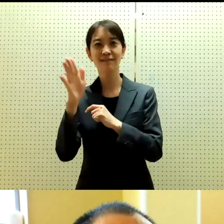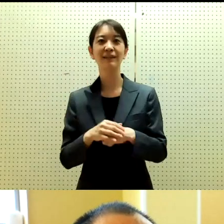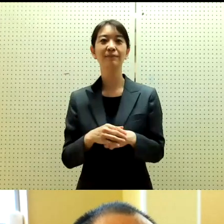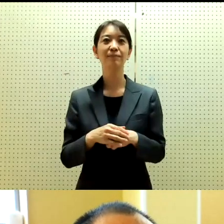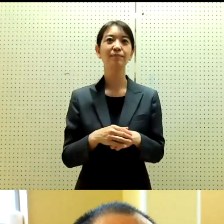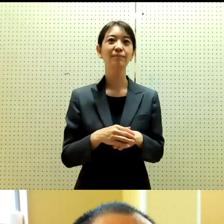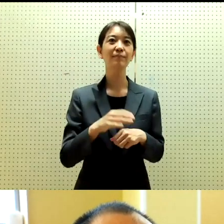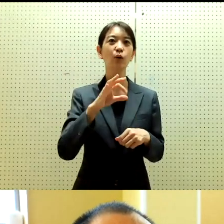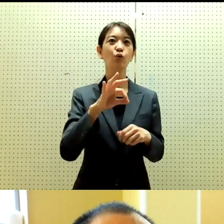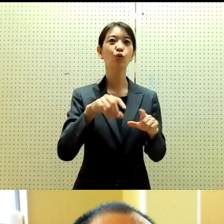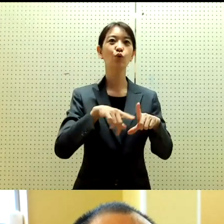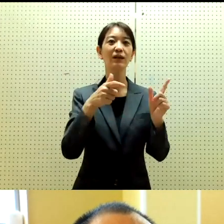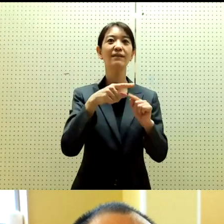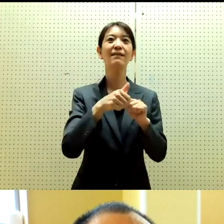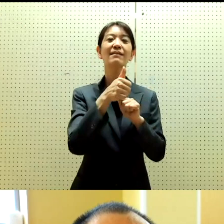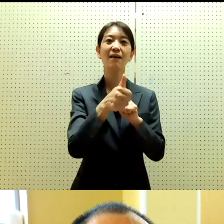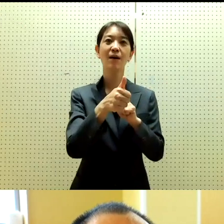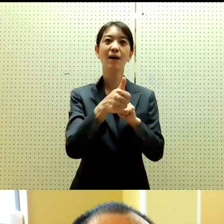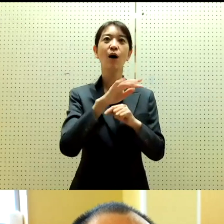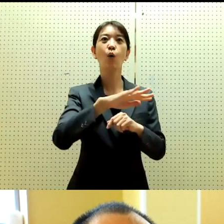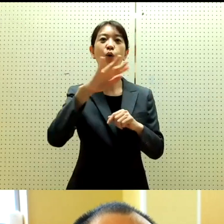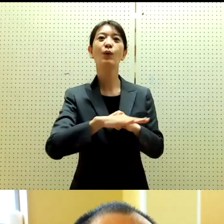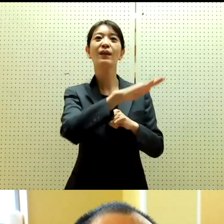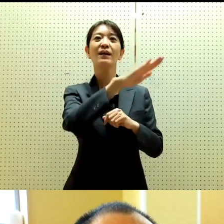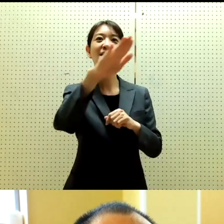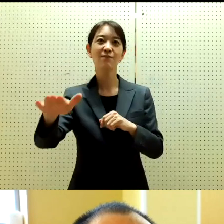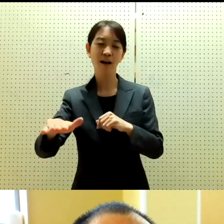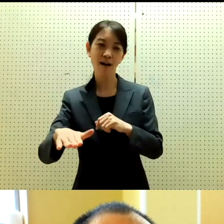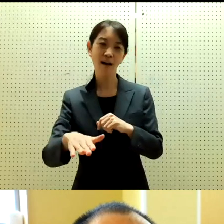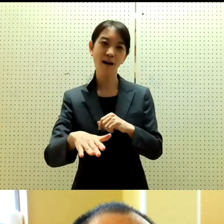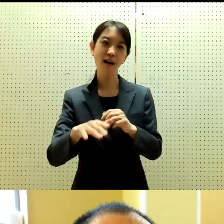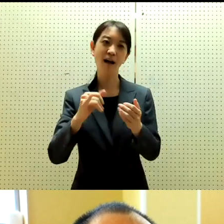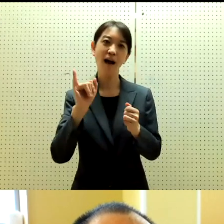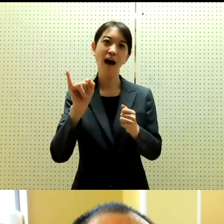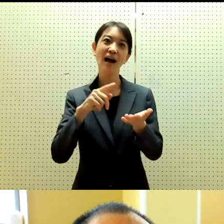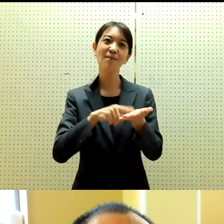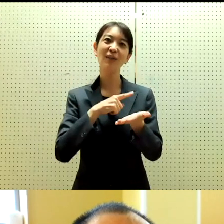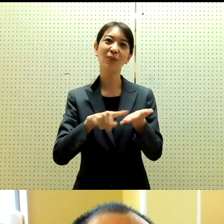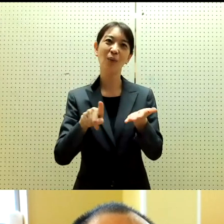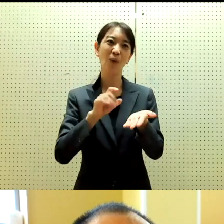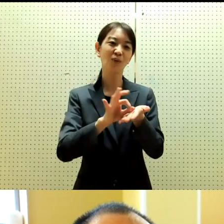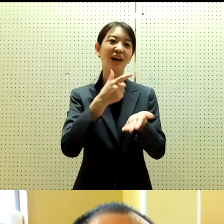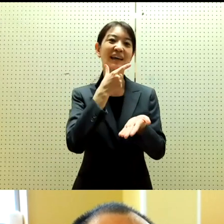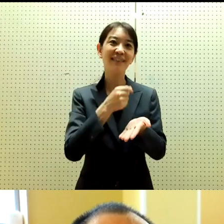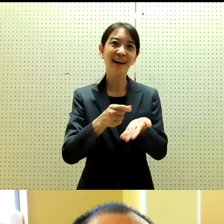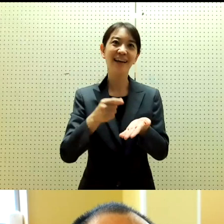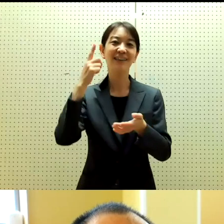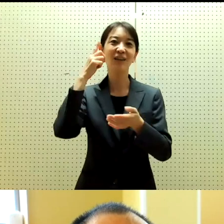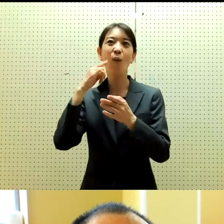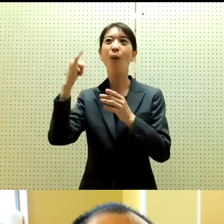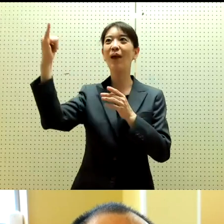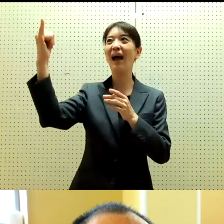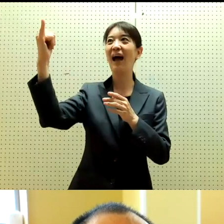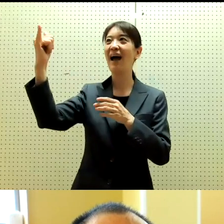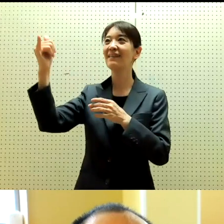ね、子どもたちは自分で使いたいから、逆に保護者説得しようっていうのはね、動機づけとしてすごいなと思